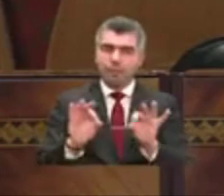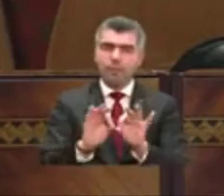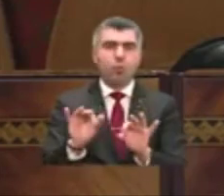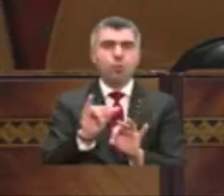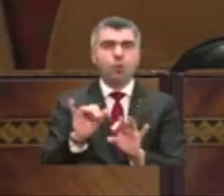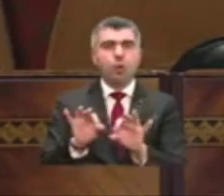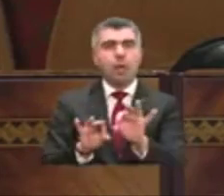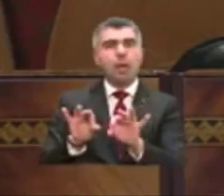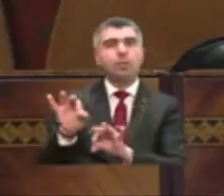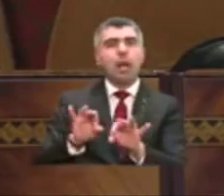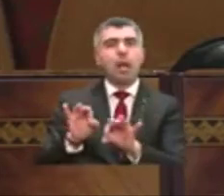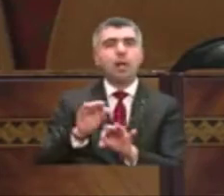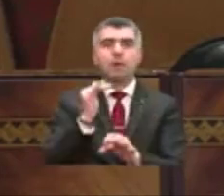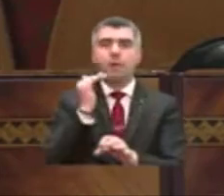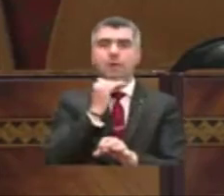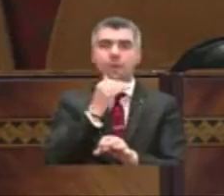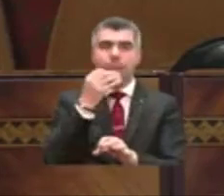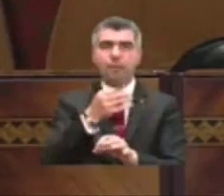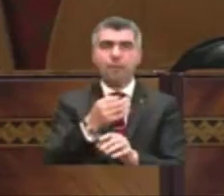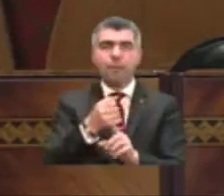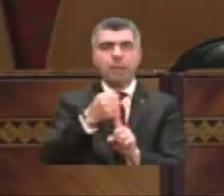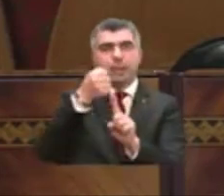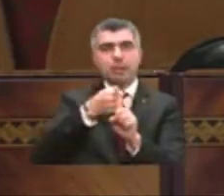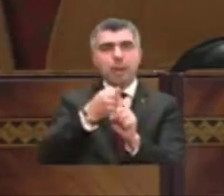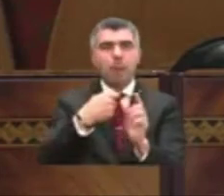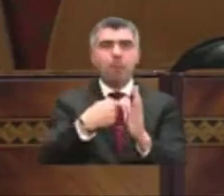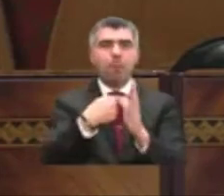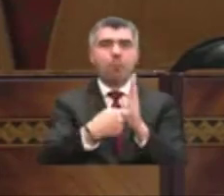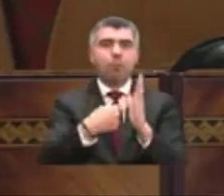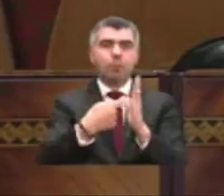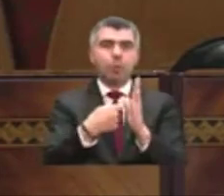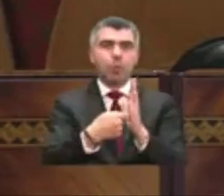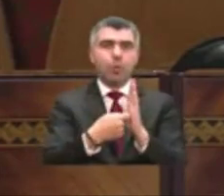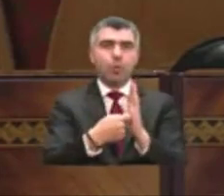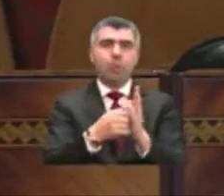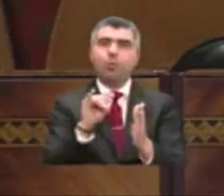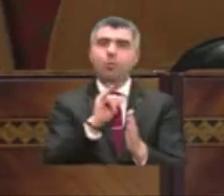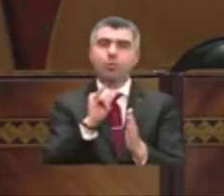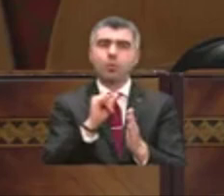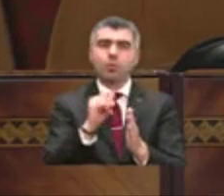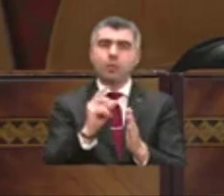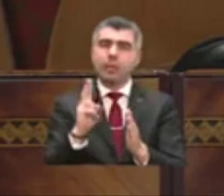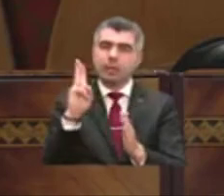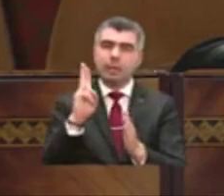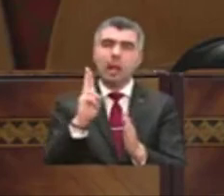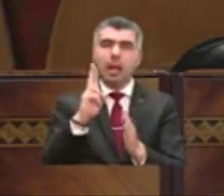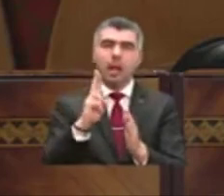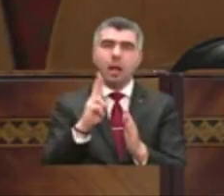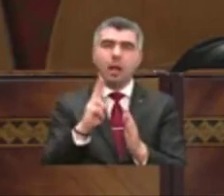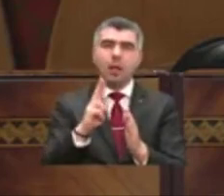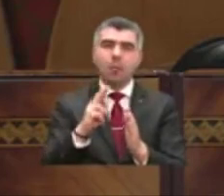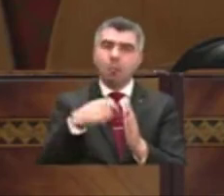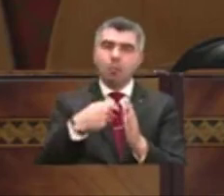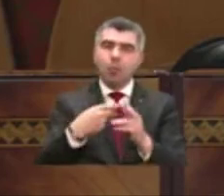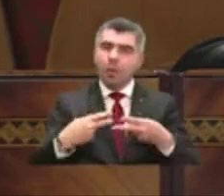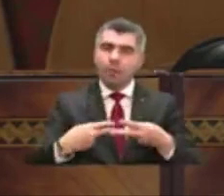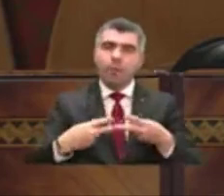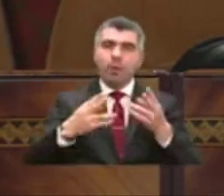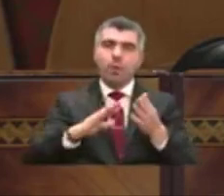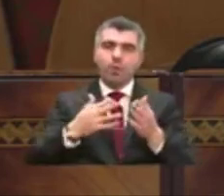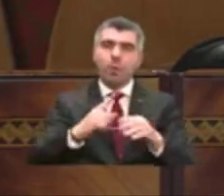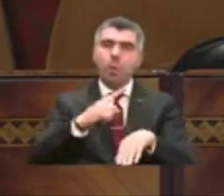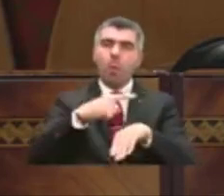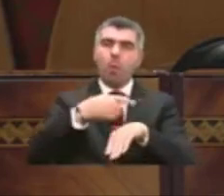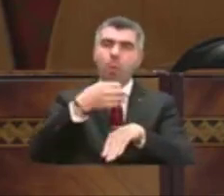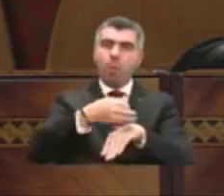المتخذة لتسريع وتيرة إنجاز هذه المشاريع، ومتى ستنطلق الأشغال بها، وما هي المدة الزمنية